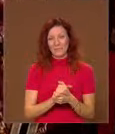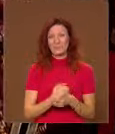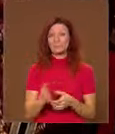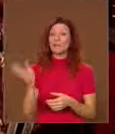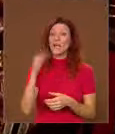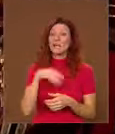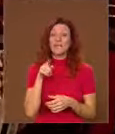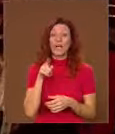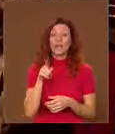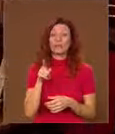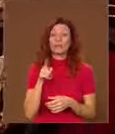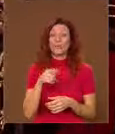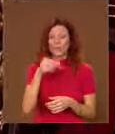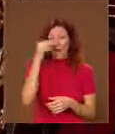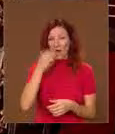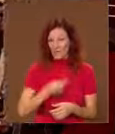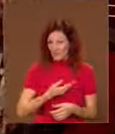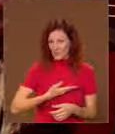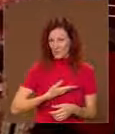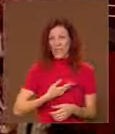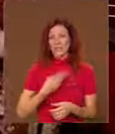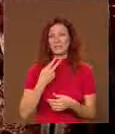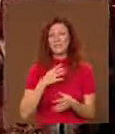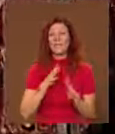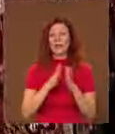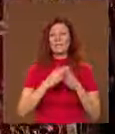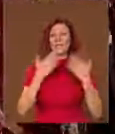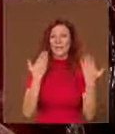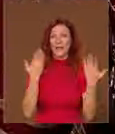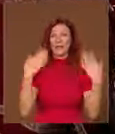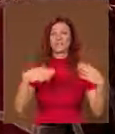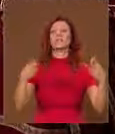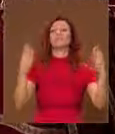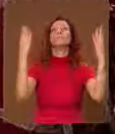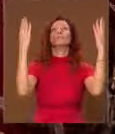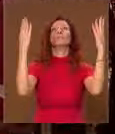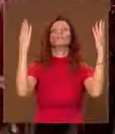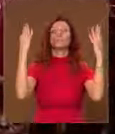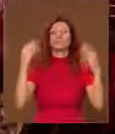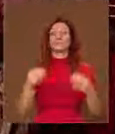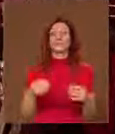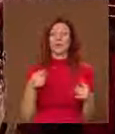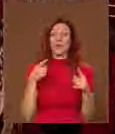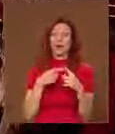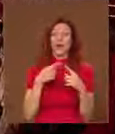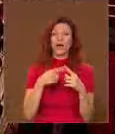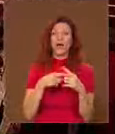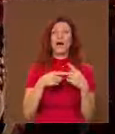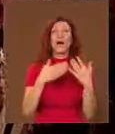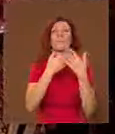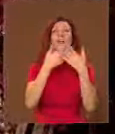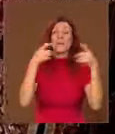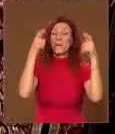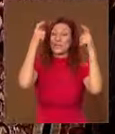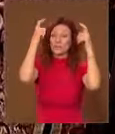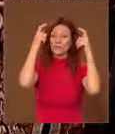След което свещеникът с вдигнати към Божия престол, към Небесното царство